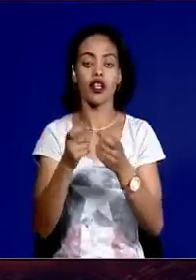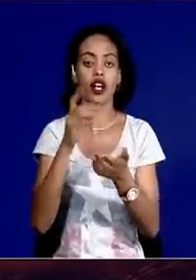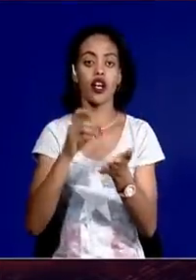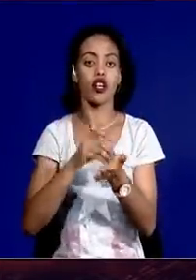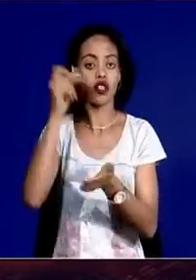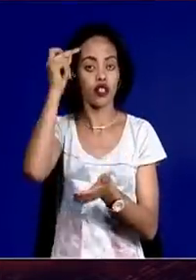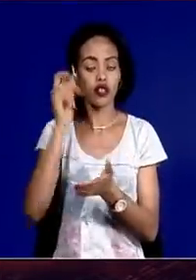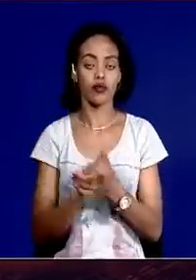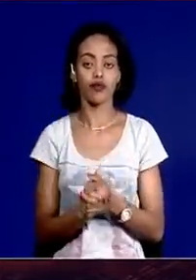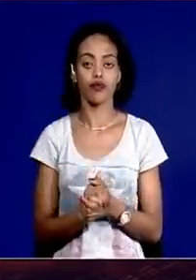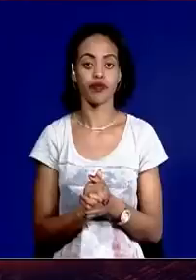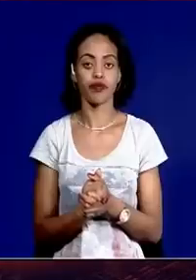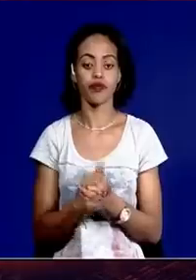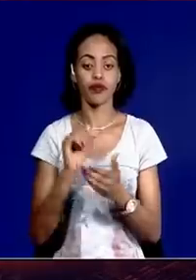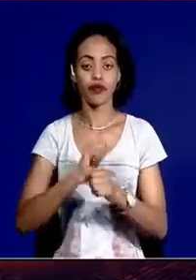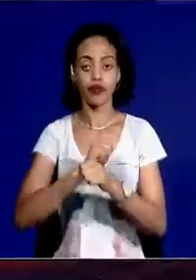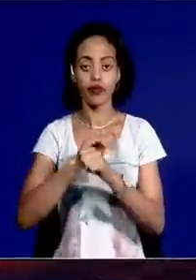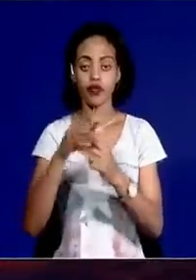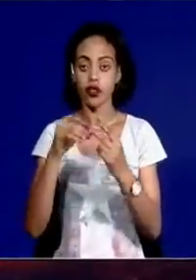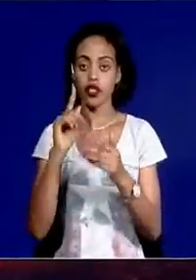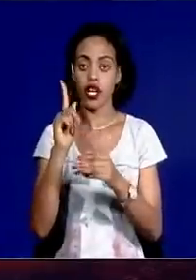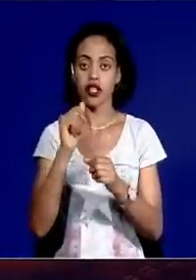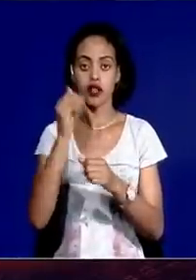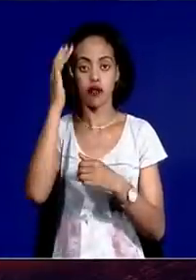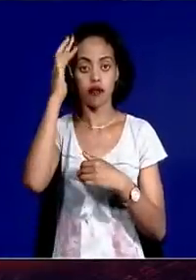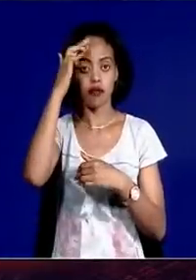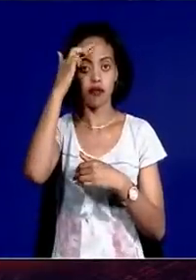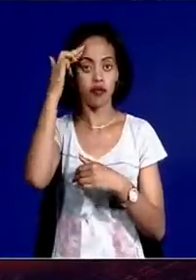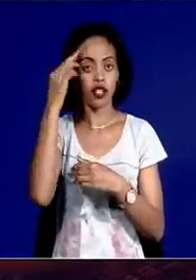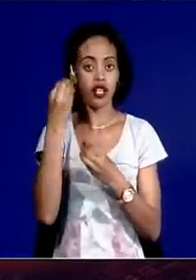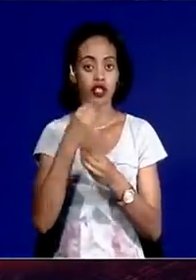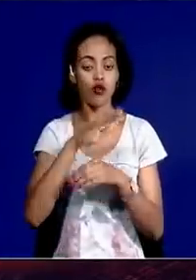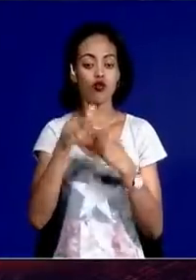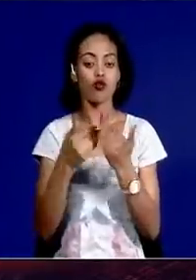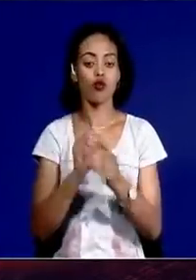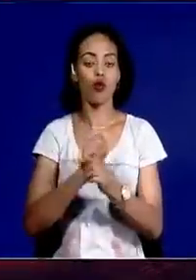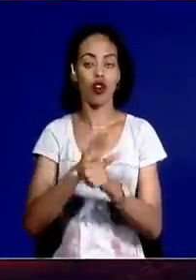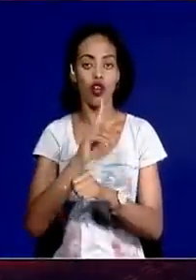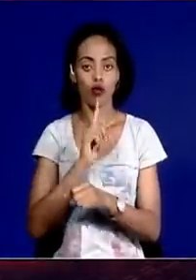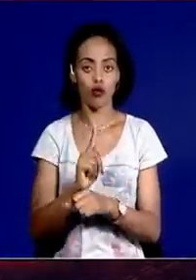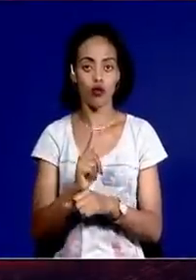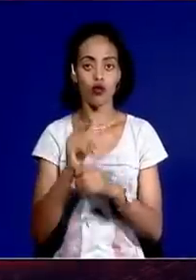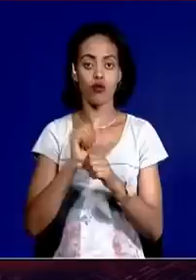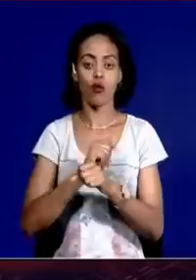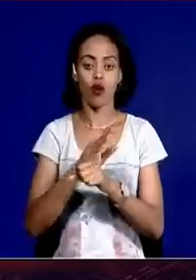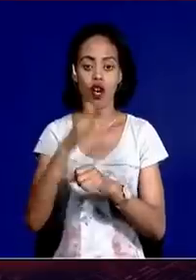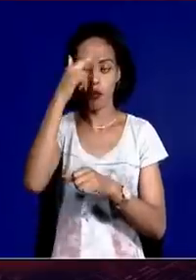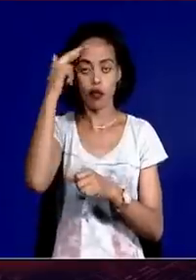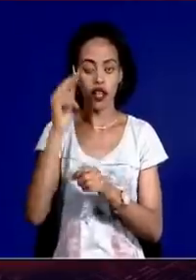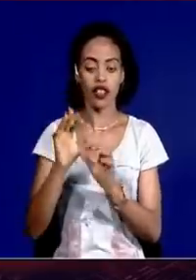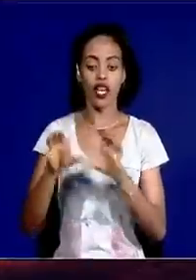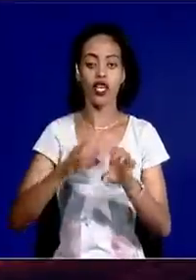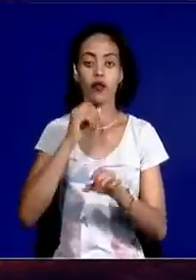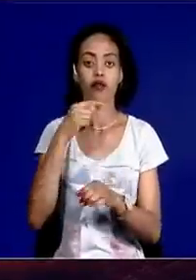ميكايل تا مرز أول حانت مهنيات كلو نام فلتا كورونا اي هزبك هاي قدع إلنا إنا مرز أنو حنا إيه هاي كورونا مهنيات هاي كايرين بعد